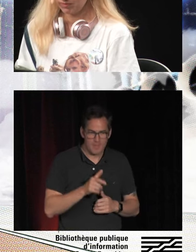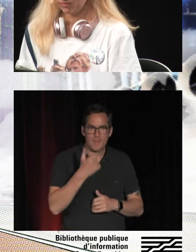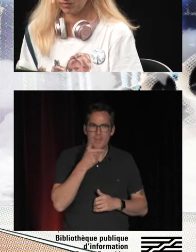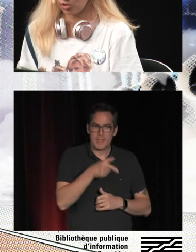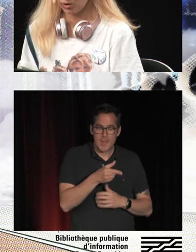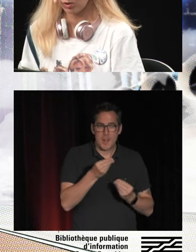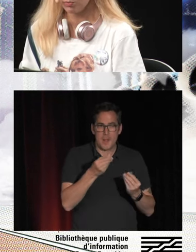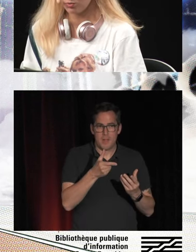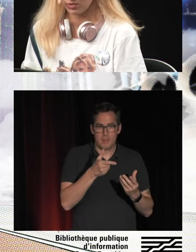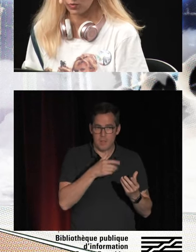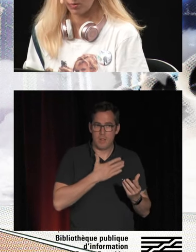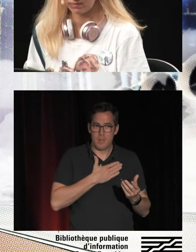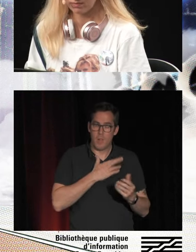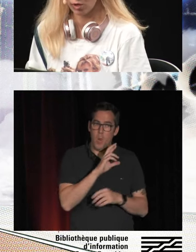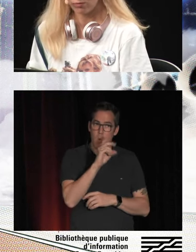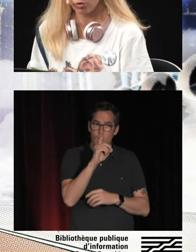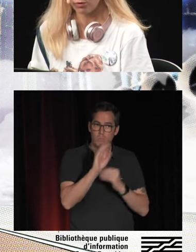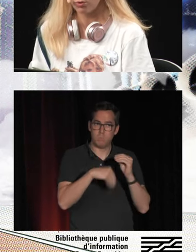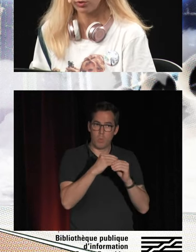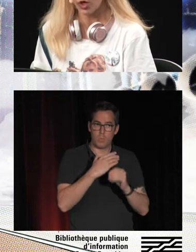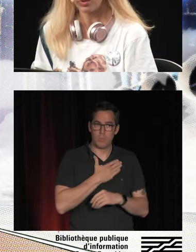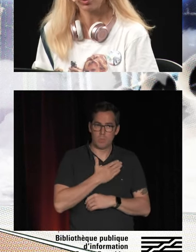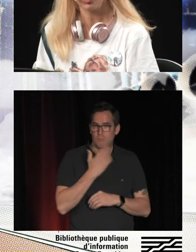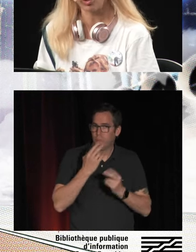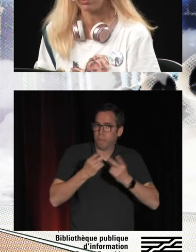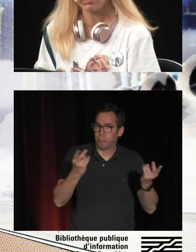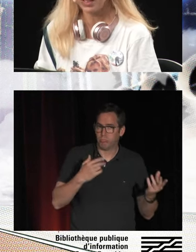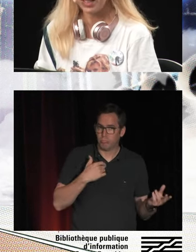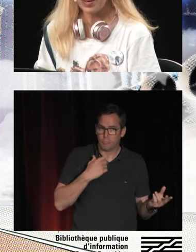jeu... J'ai le record du monde sur cette coupe-là. Voilà, je vais juste le dire